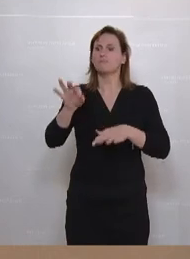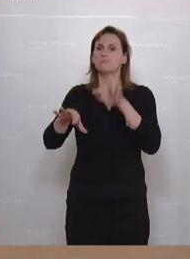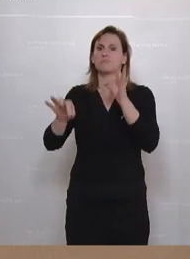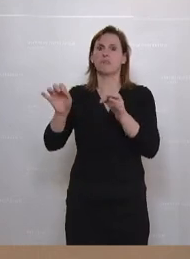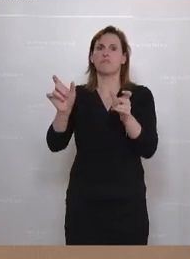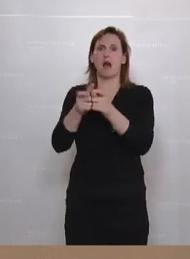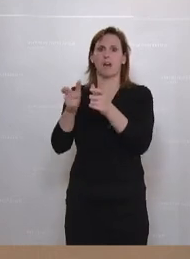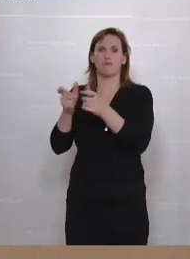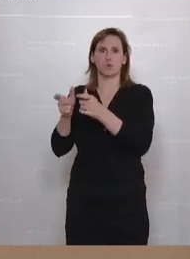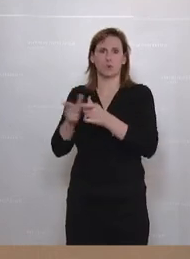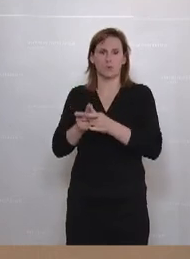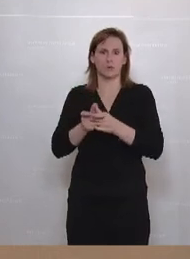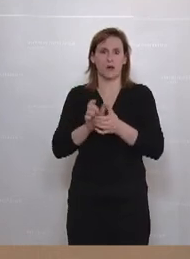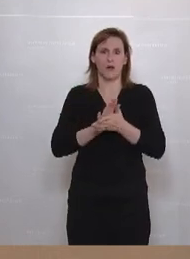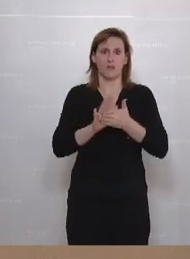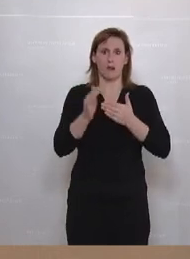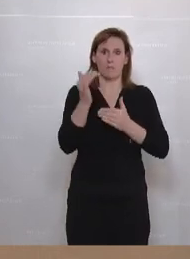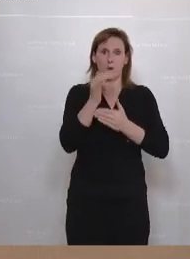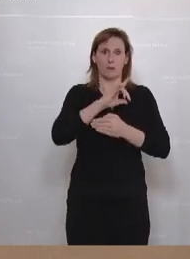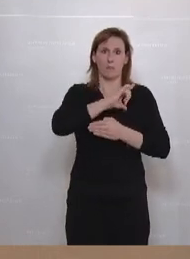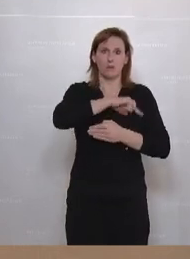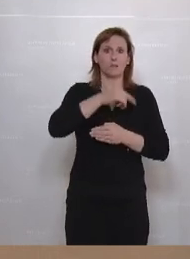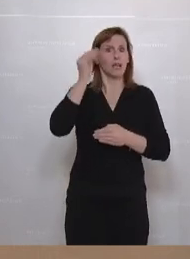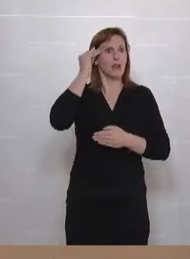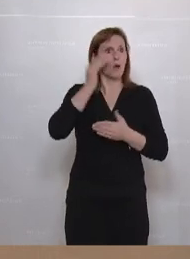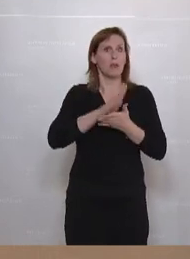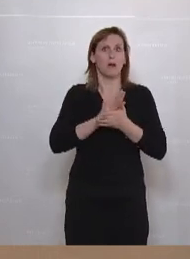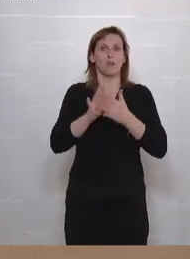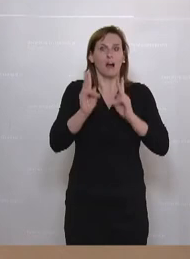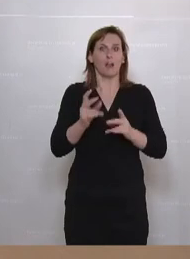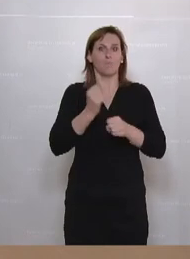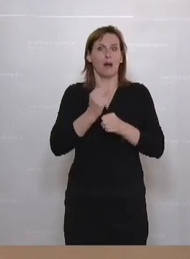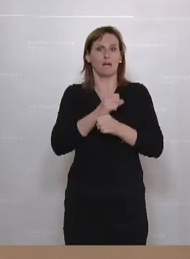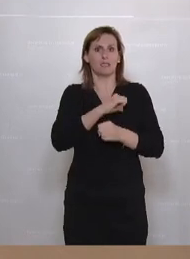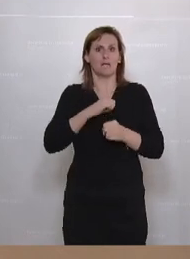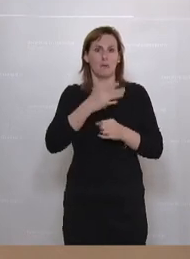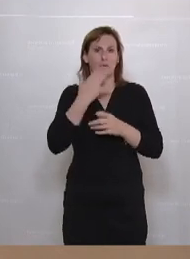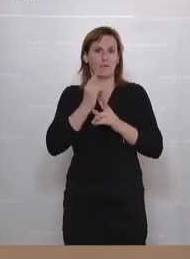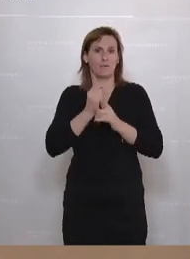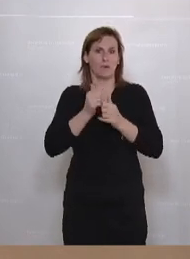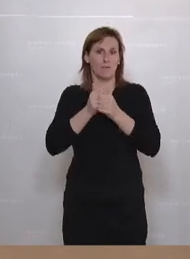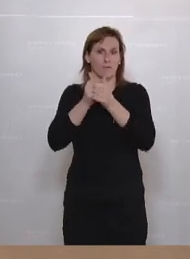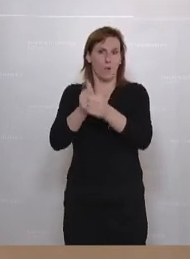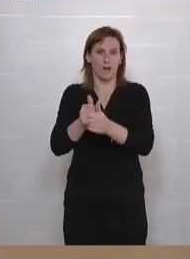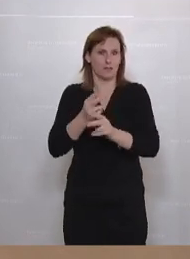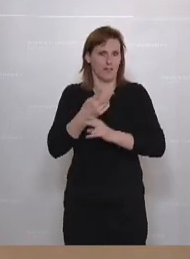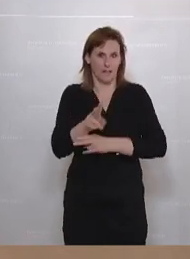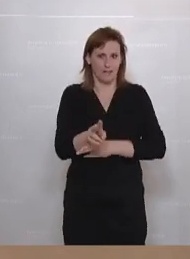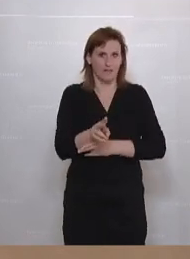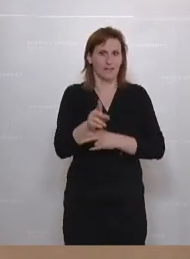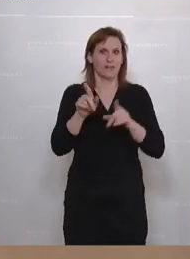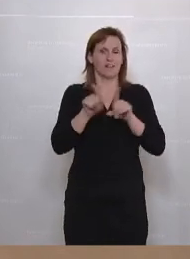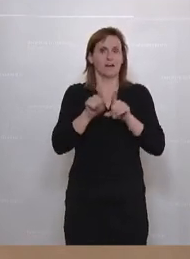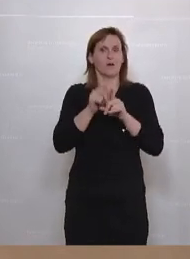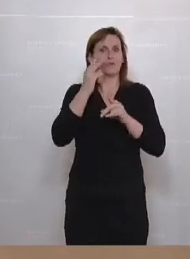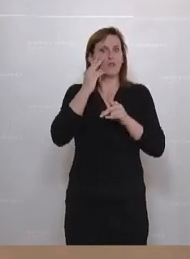nimmt und die Behörden und die Polizeiinstitutionen glauben, sie kommen davon und sie werden nicht verfolgt. Und es gibt zwei Ansätze. Das eine ist, im Rahmen